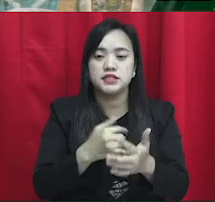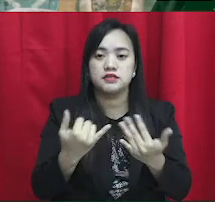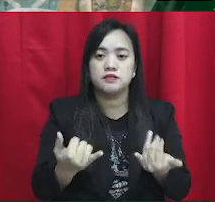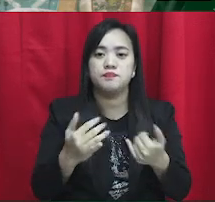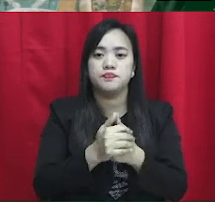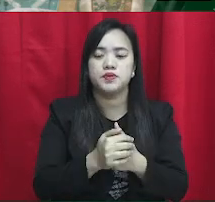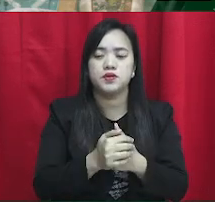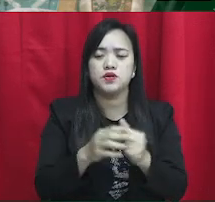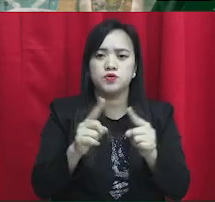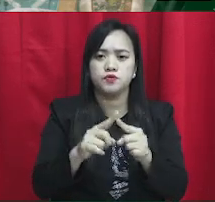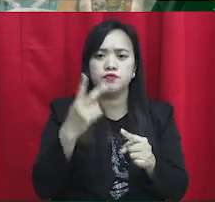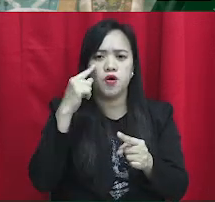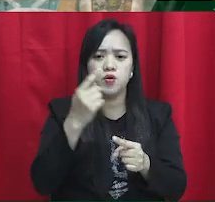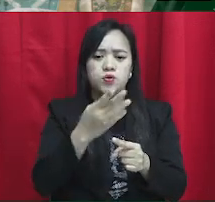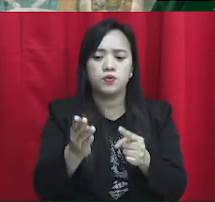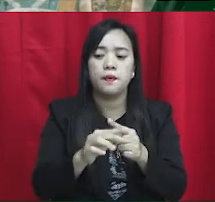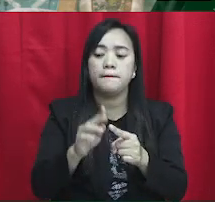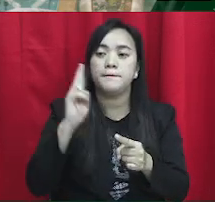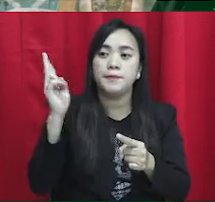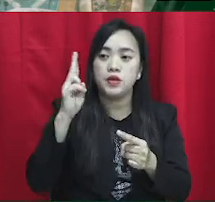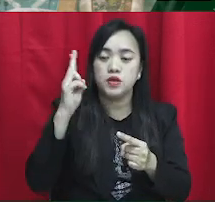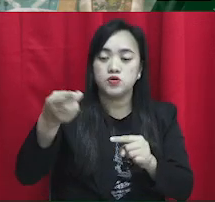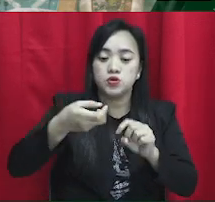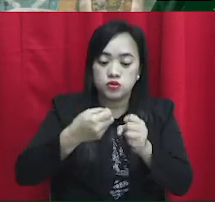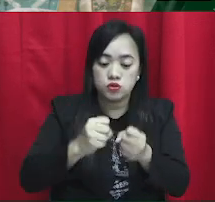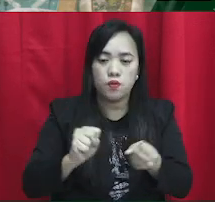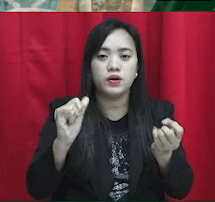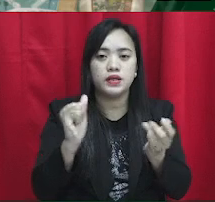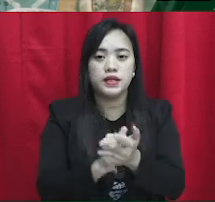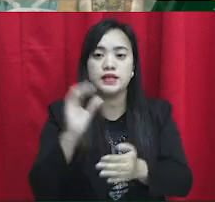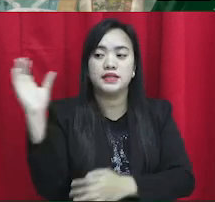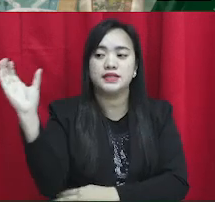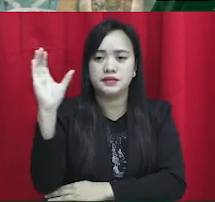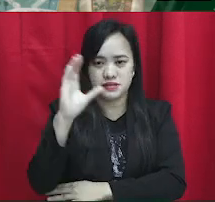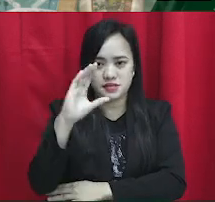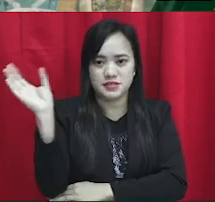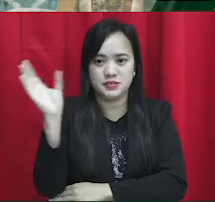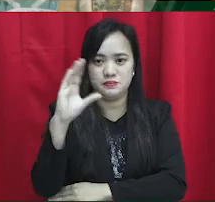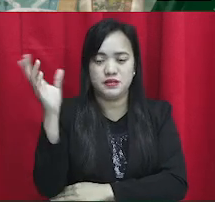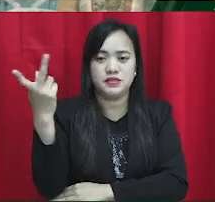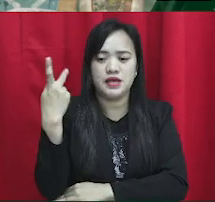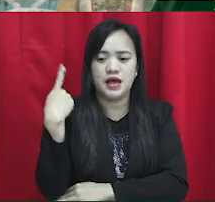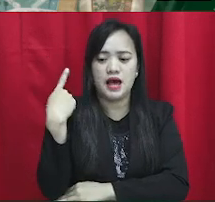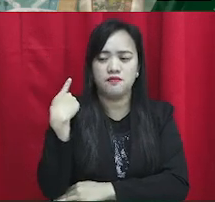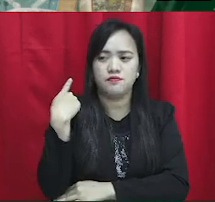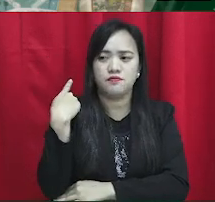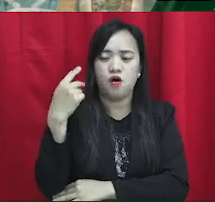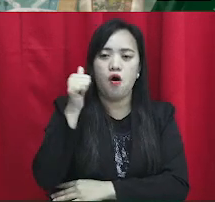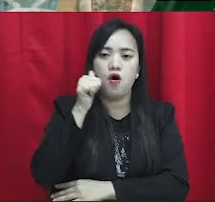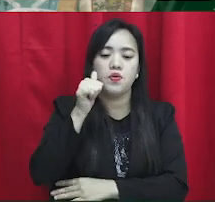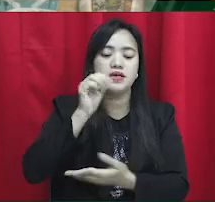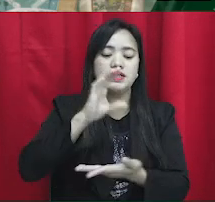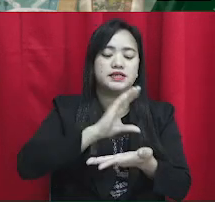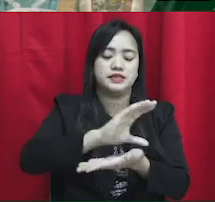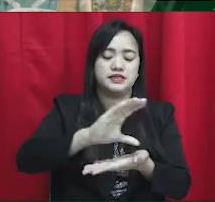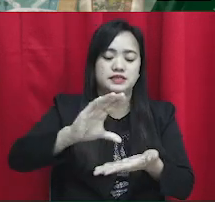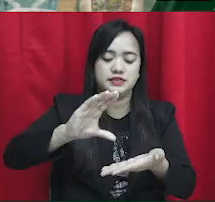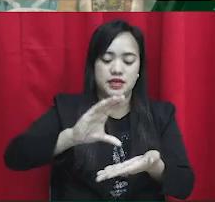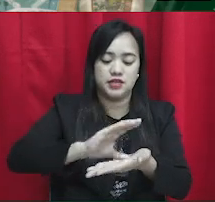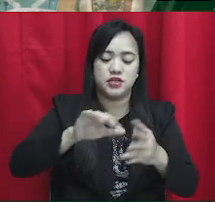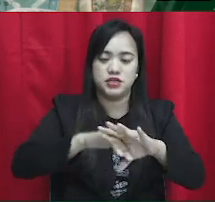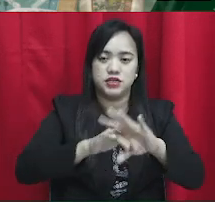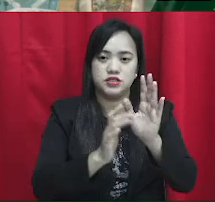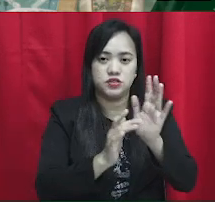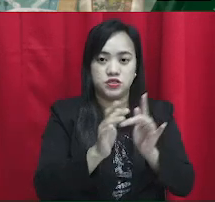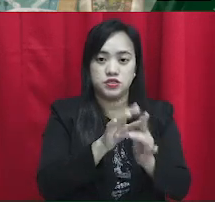maging instrumento para ang Pasko ay tuluyang nakasendro sa Panginoon Hesus Kristo pagdating